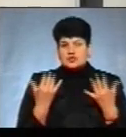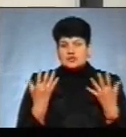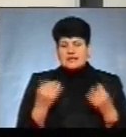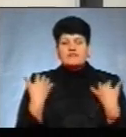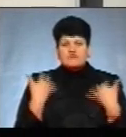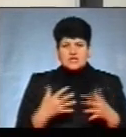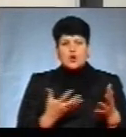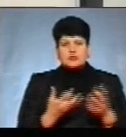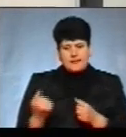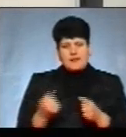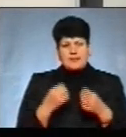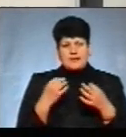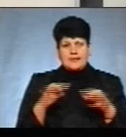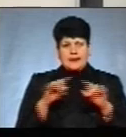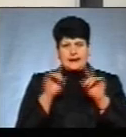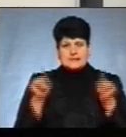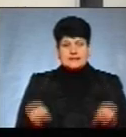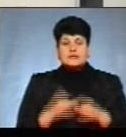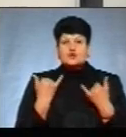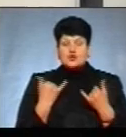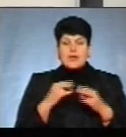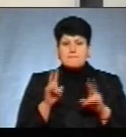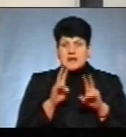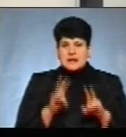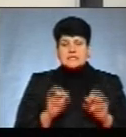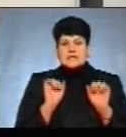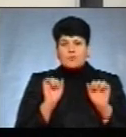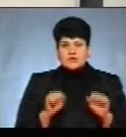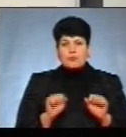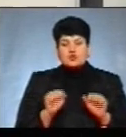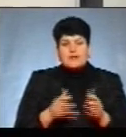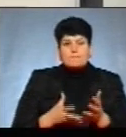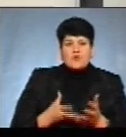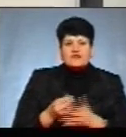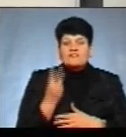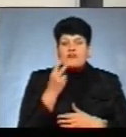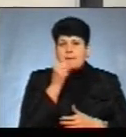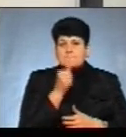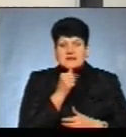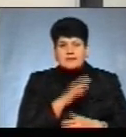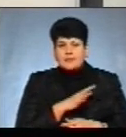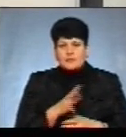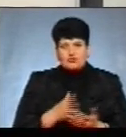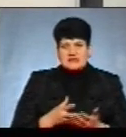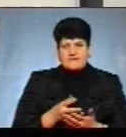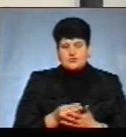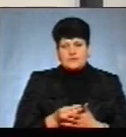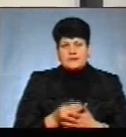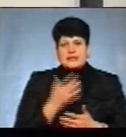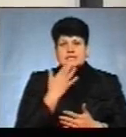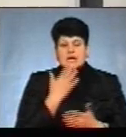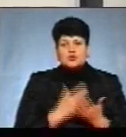на сьогоднішній день вони отримали ліцензію, і сьогодні приглядається можливість профінансувати тих 2 місяці, які не були